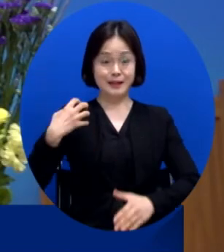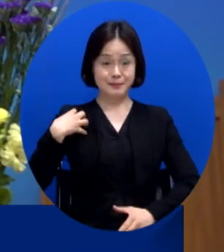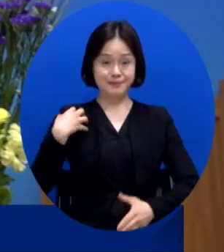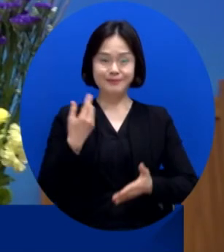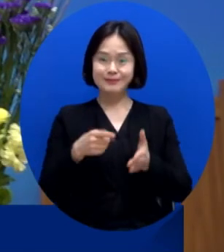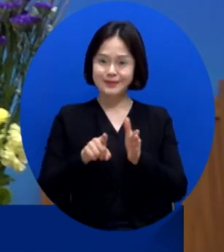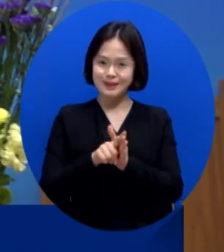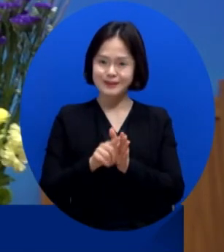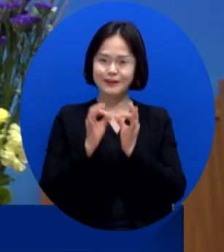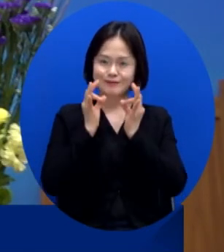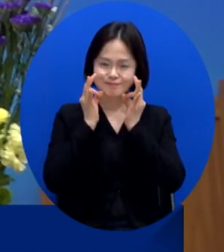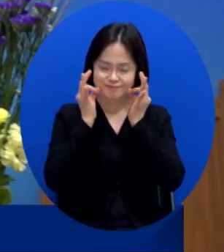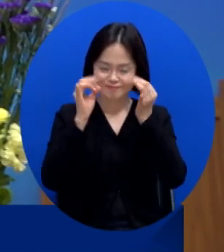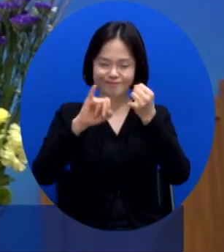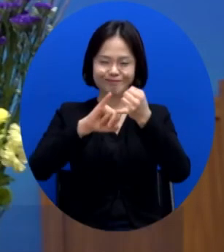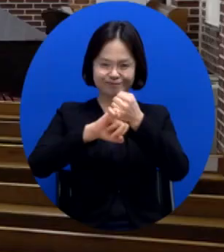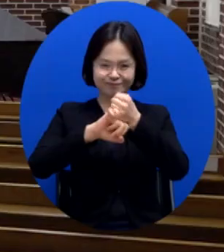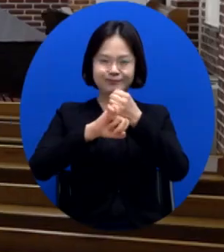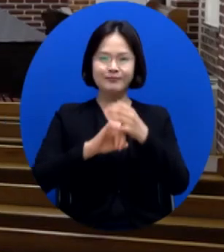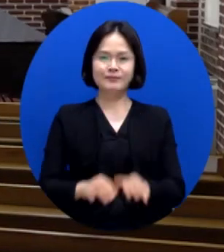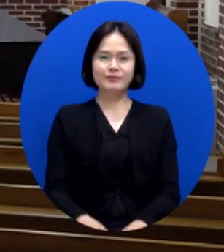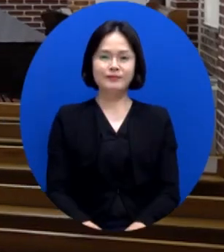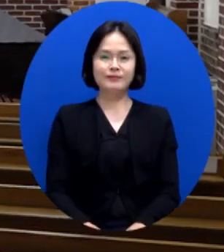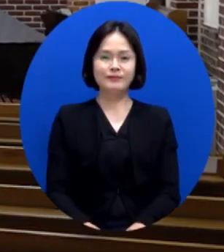계속해서 최선의 노력을 다하겠습니다